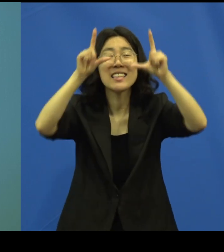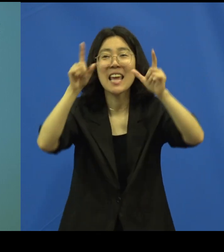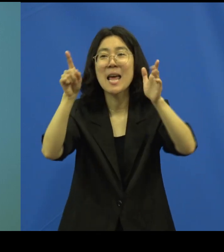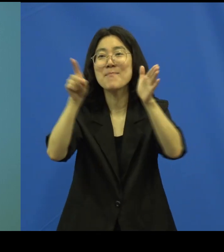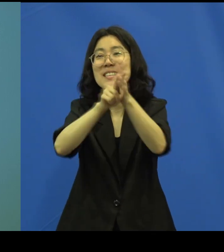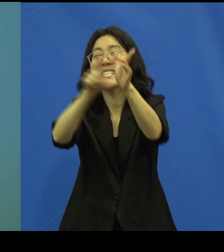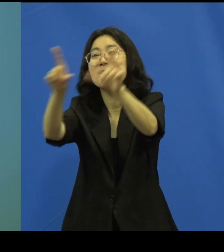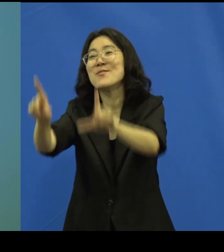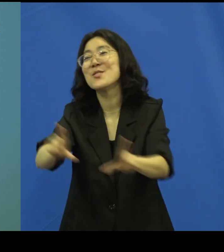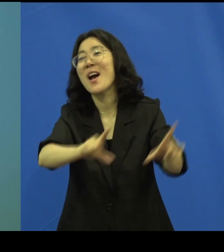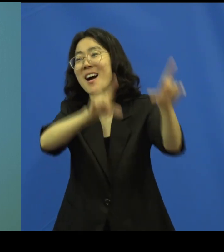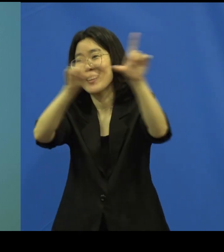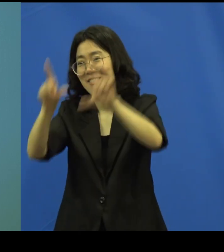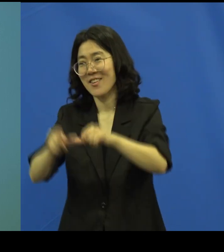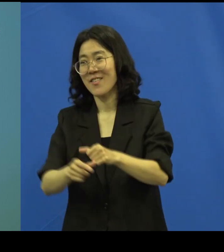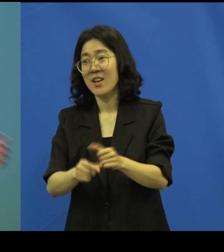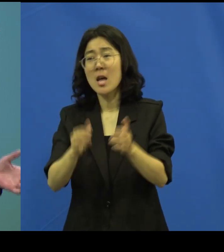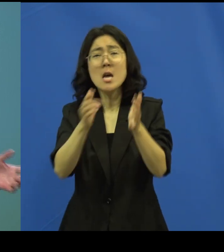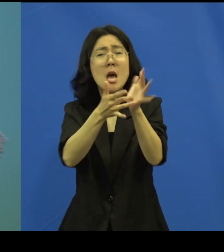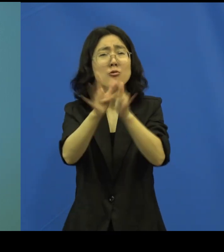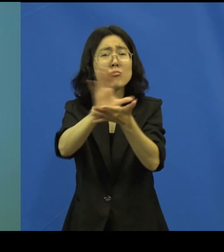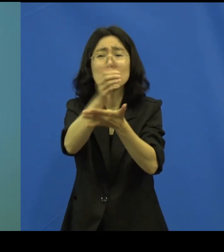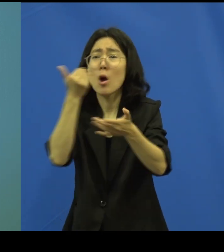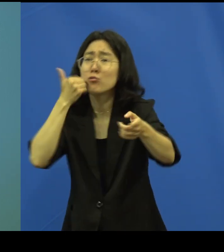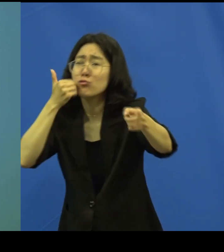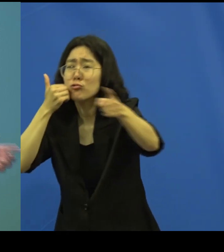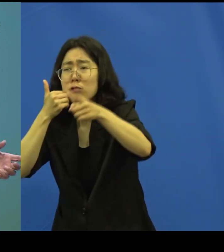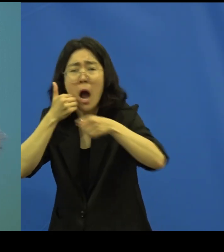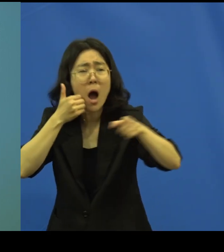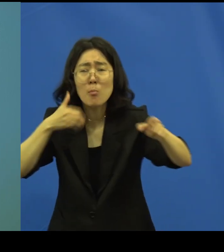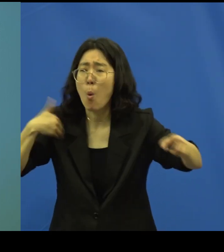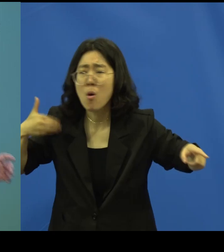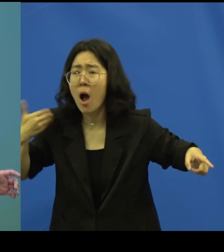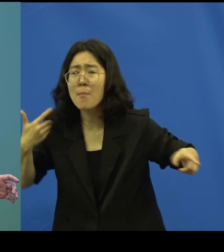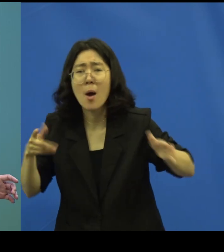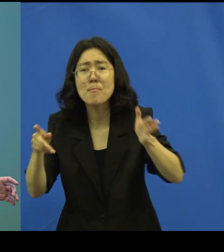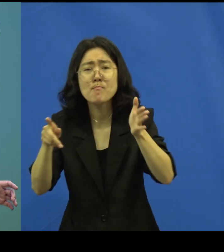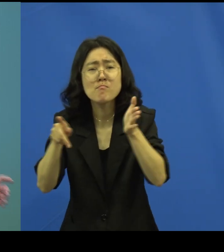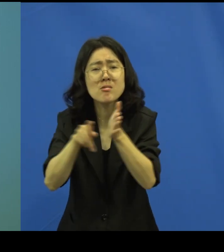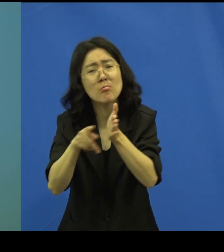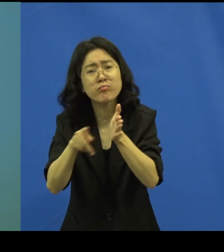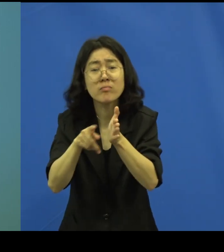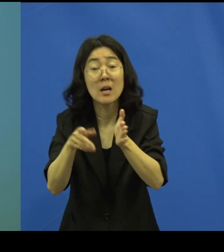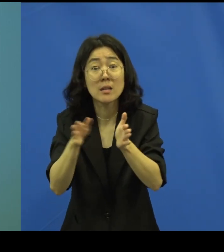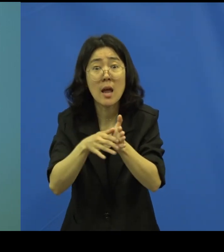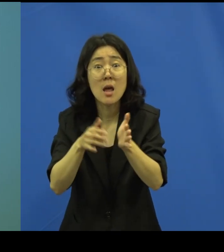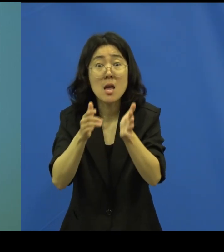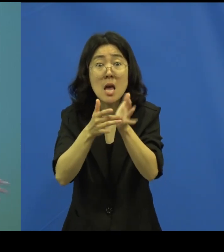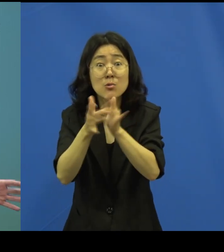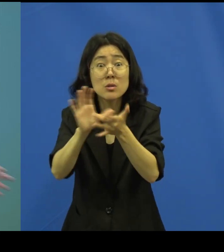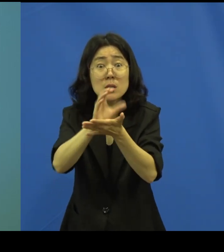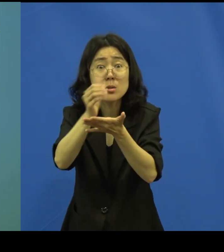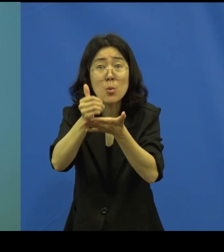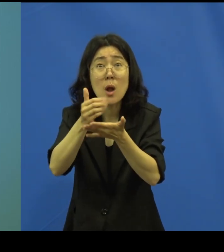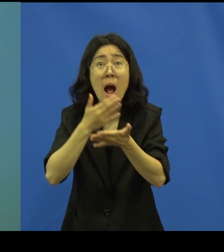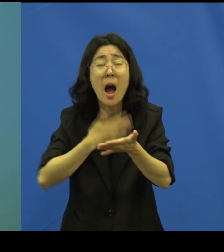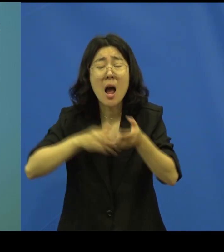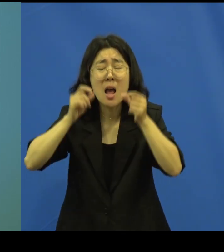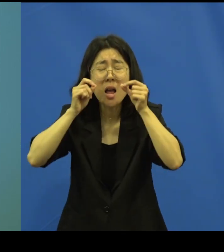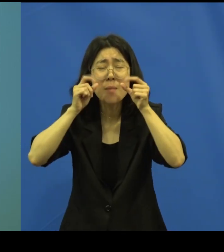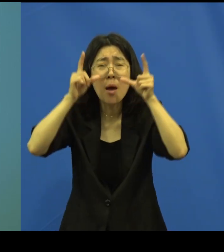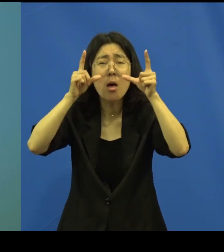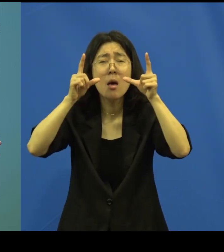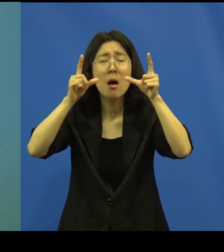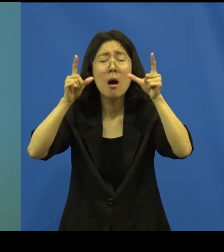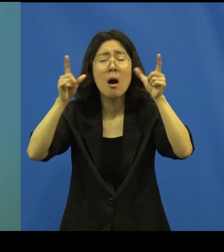그분의 찬란함, 그분의 옷이 얼마나 아름답고 찬란한지, 그분이 가지고 있는 성품이, 그분이 가지고